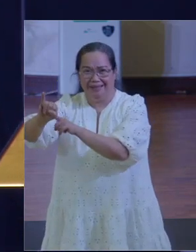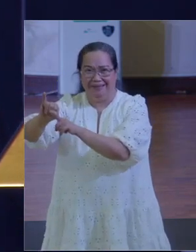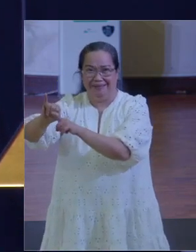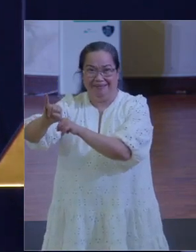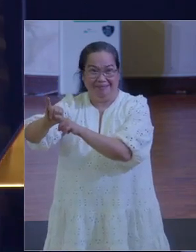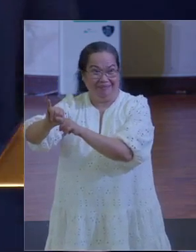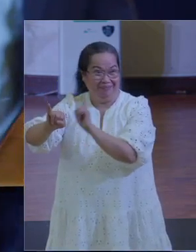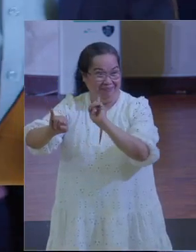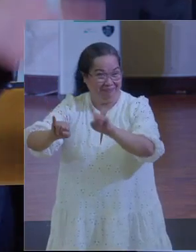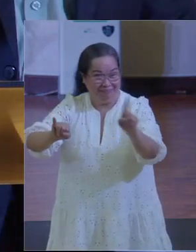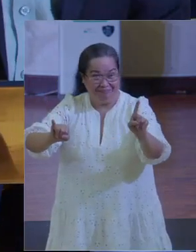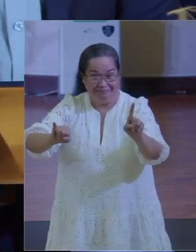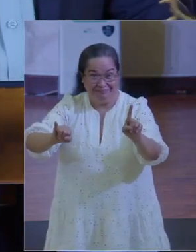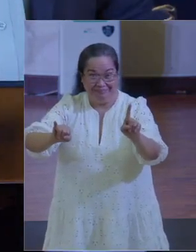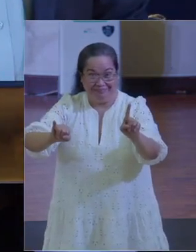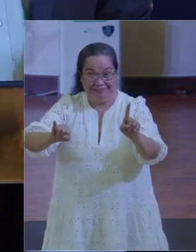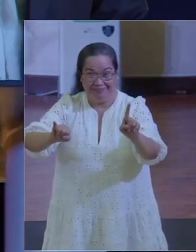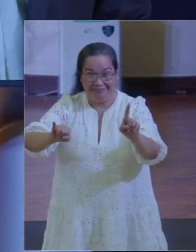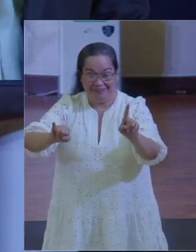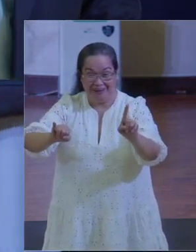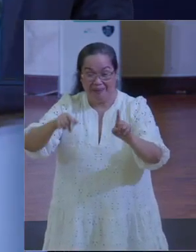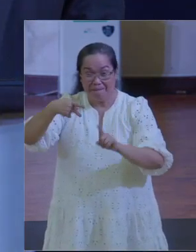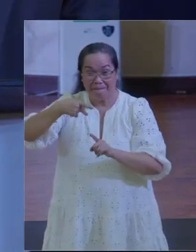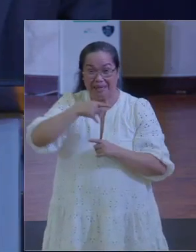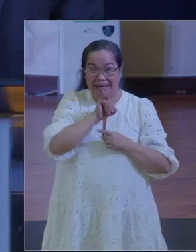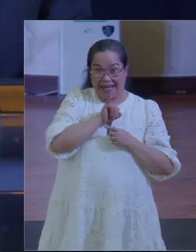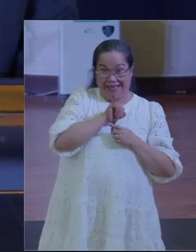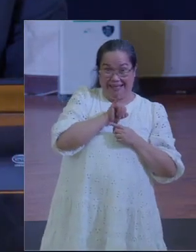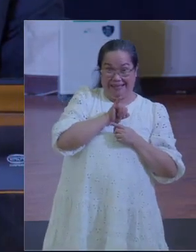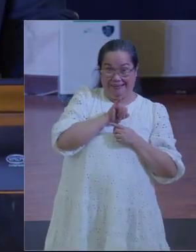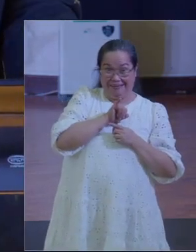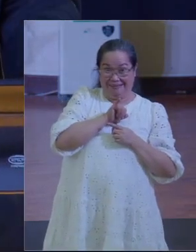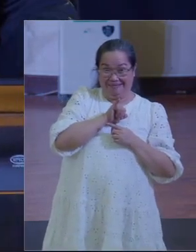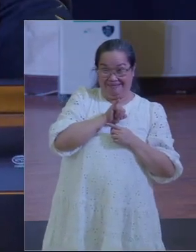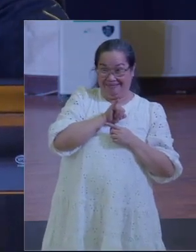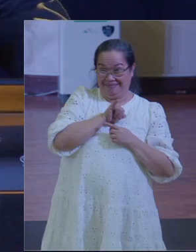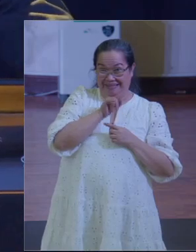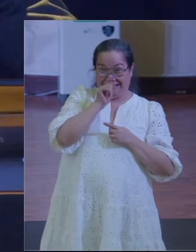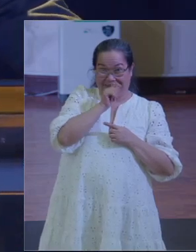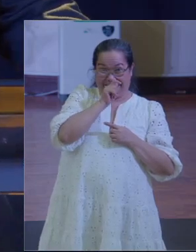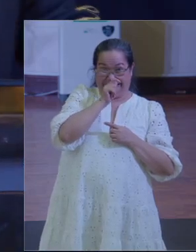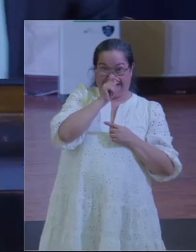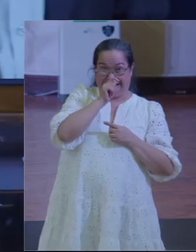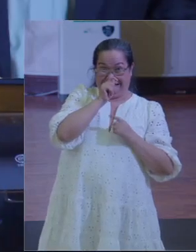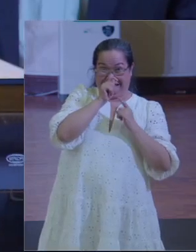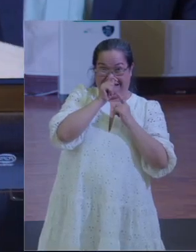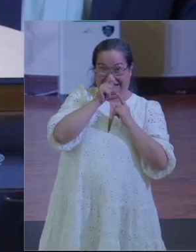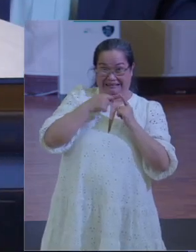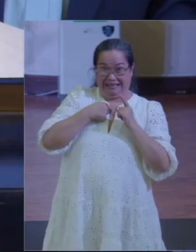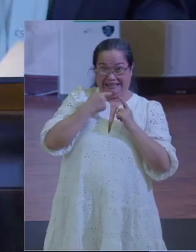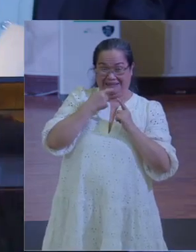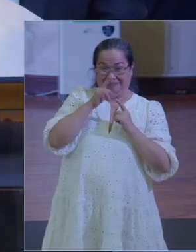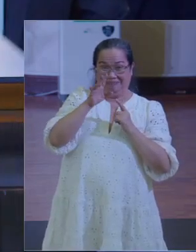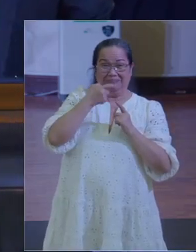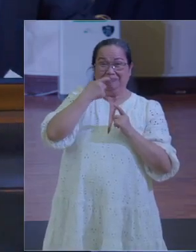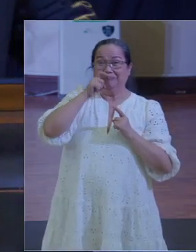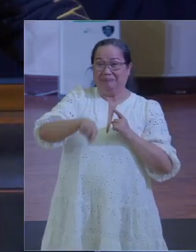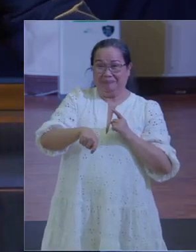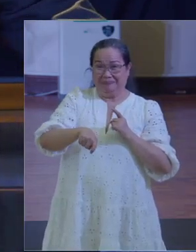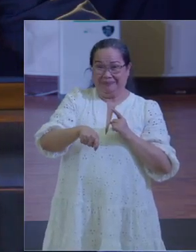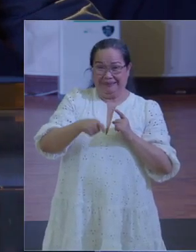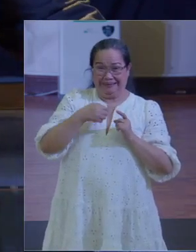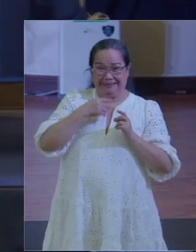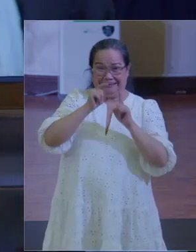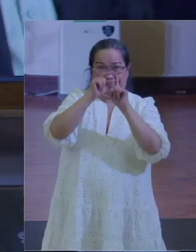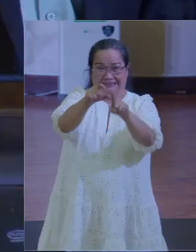gising. Parang high school. Nakakatuwa sila kausap. Pero yun ang lumalabas sa kanila, sa kanilang puso. Meron pong